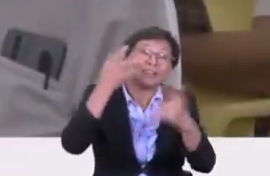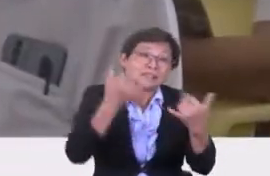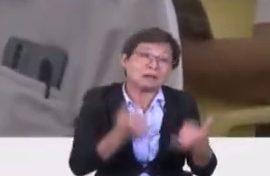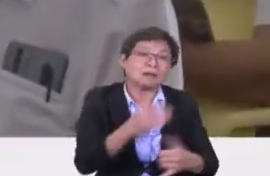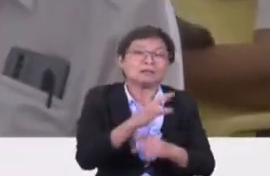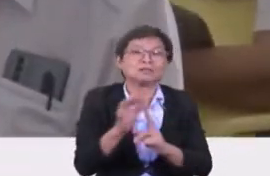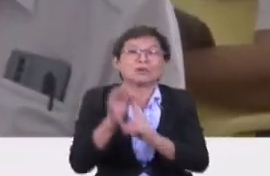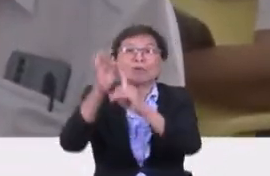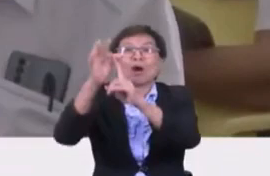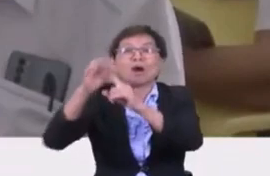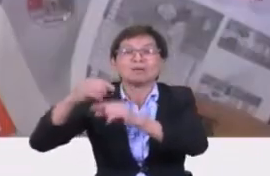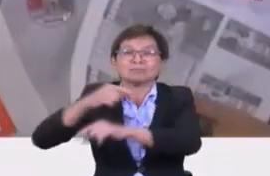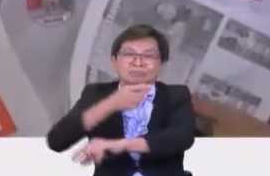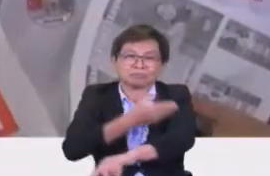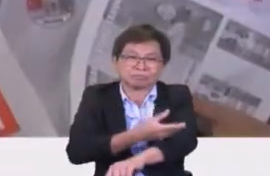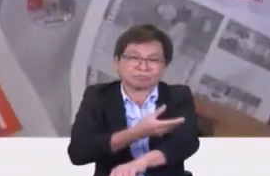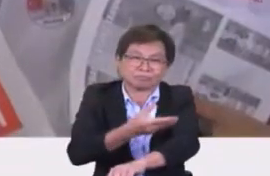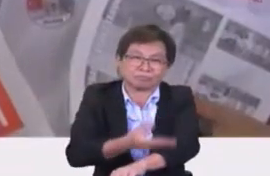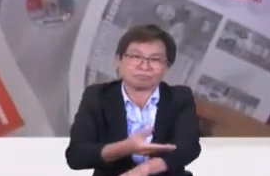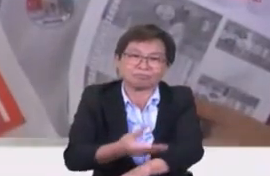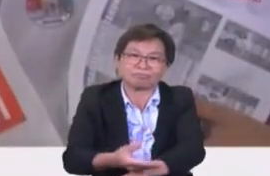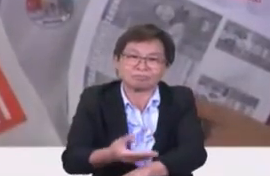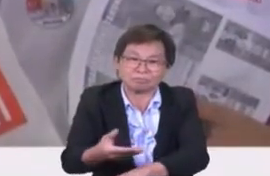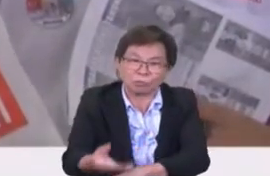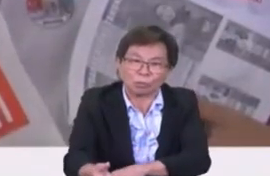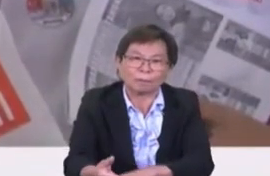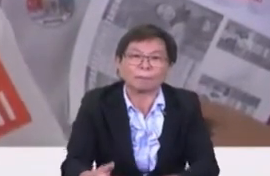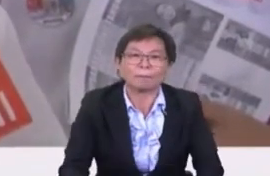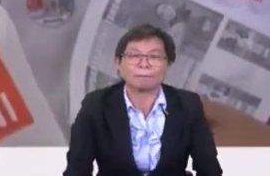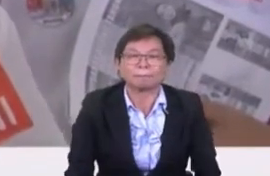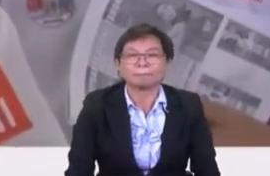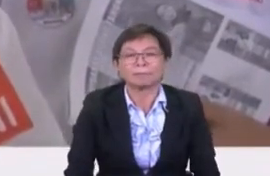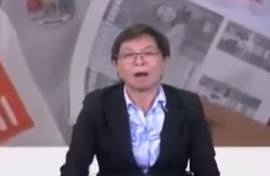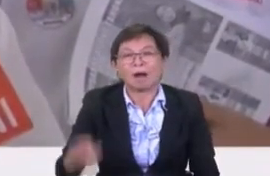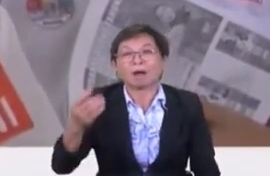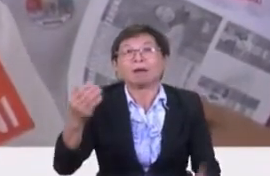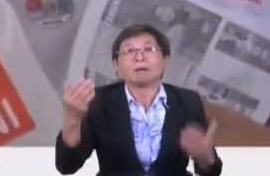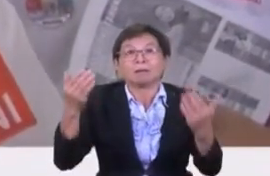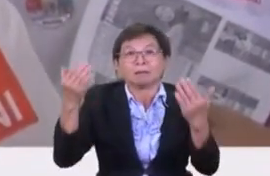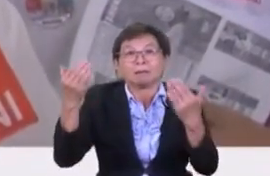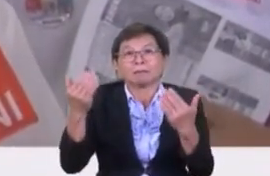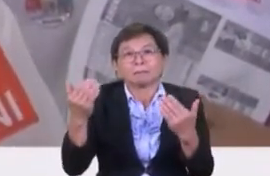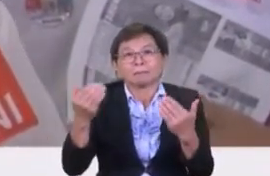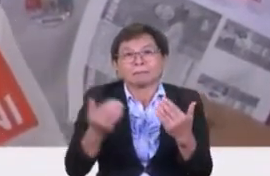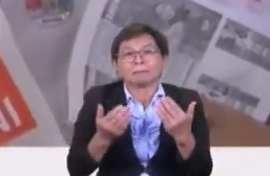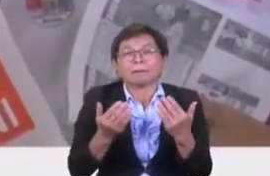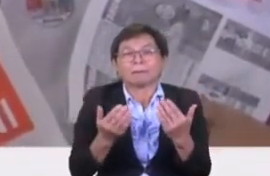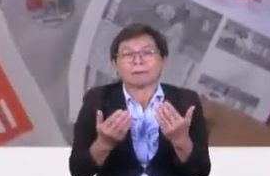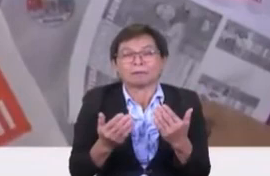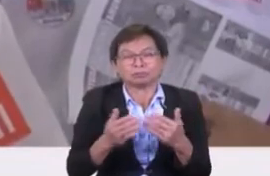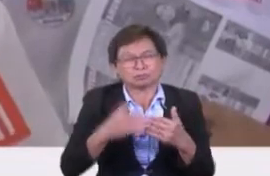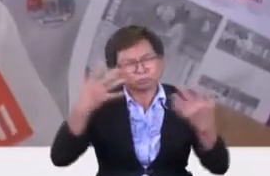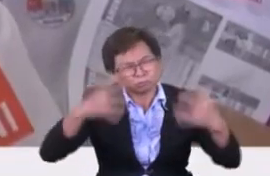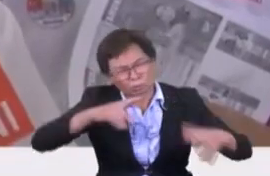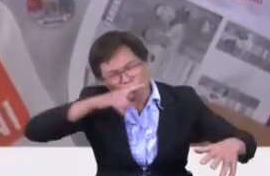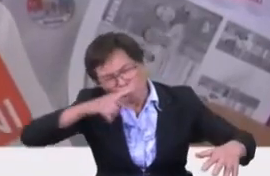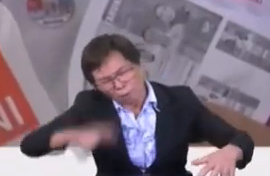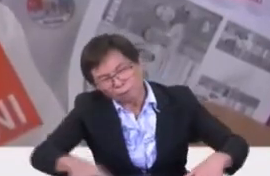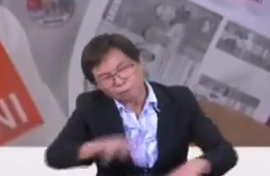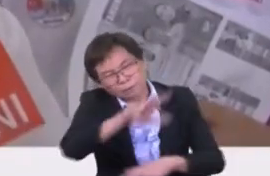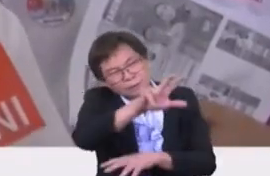terutama generasi muda enggak hamdulillah Setelah begitu lama E36 tahun